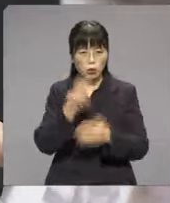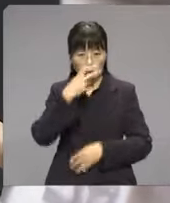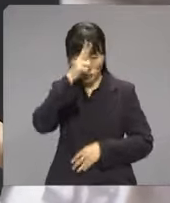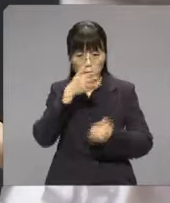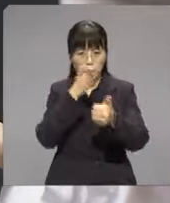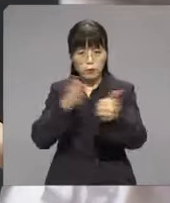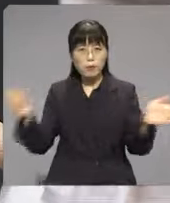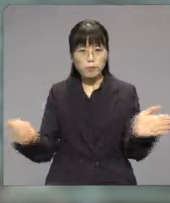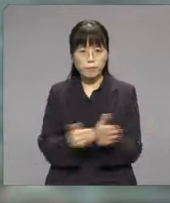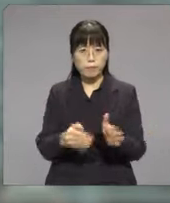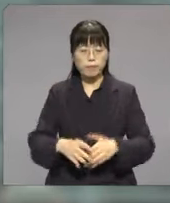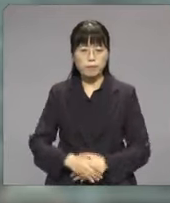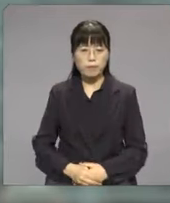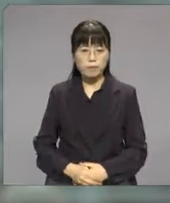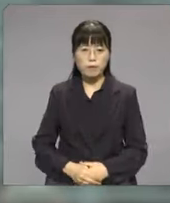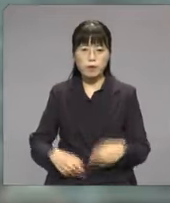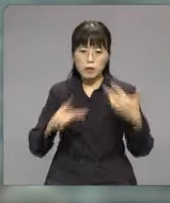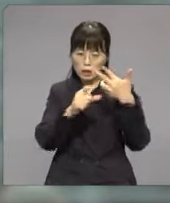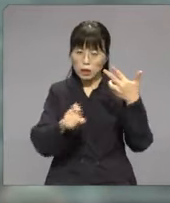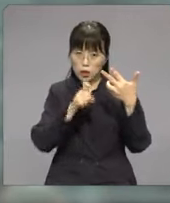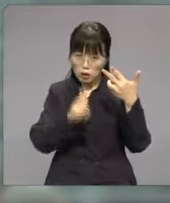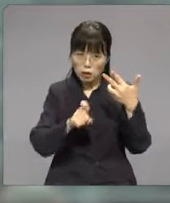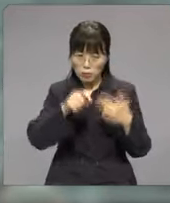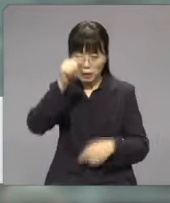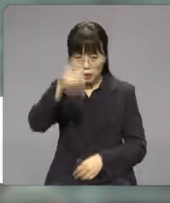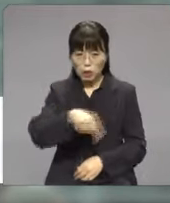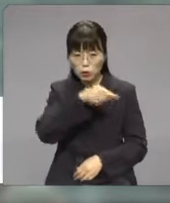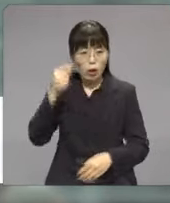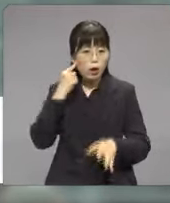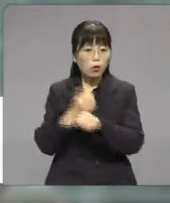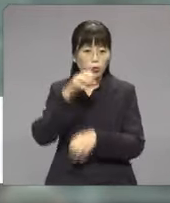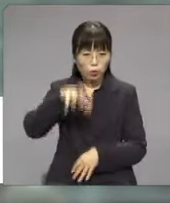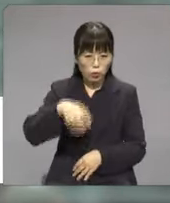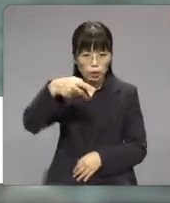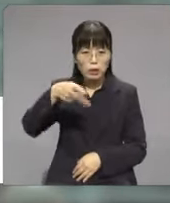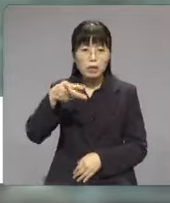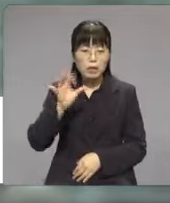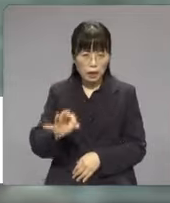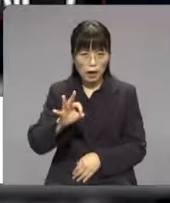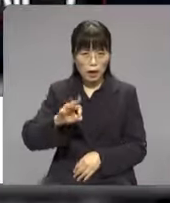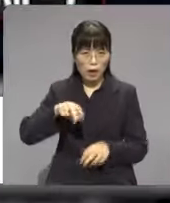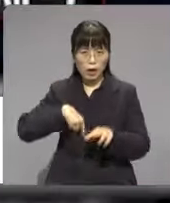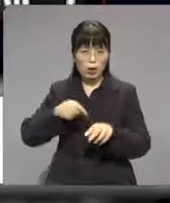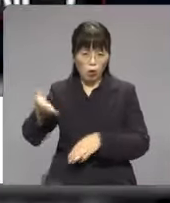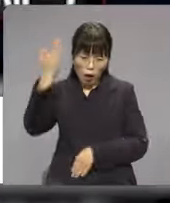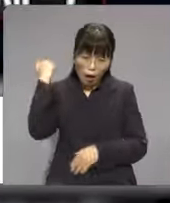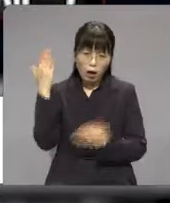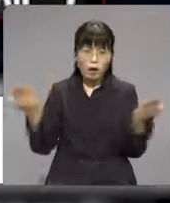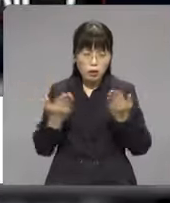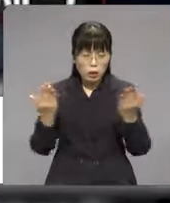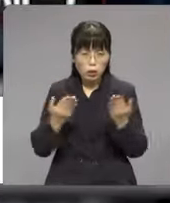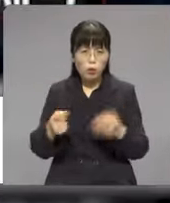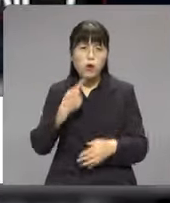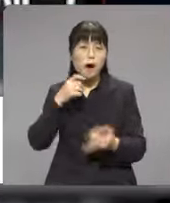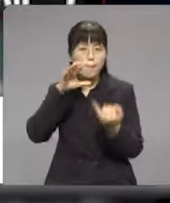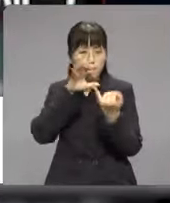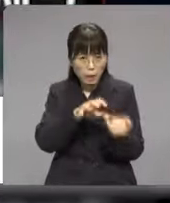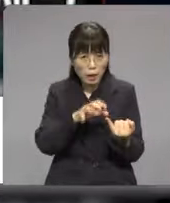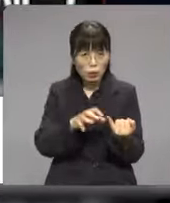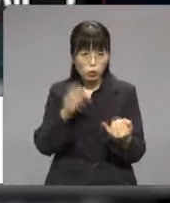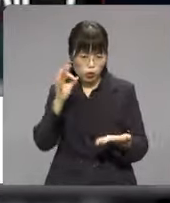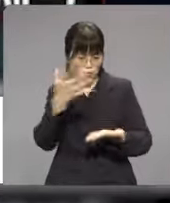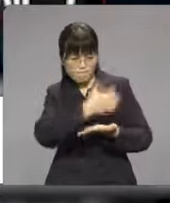요청했습니다. 지난 10일 가로세로 연구소는 유튜버 구재혁과 정국진이 과거사를 빌미로 찌양을 협박하고